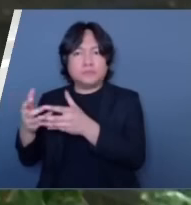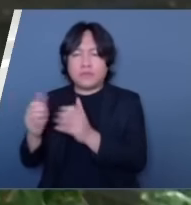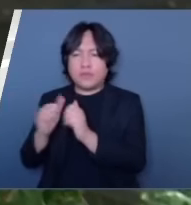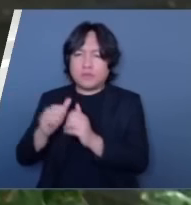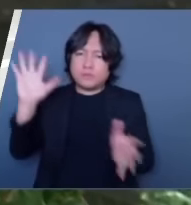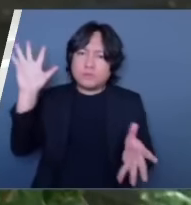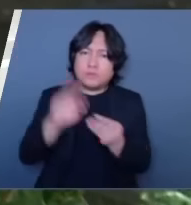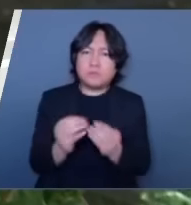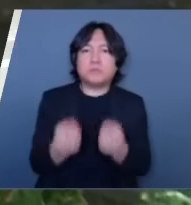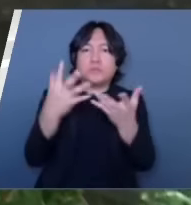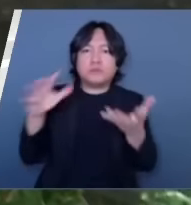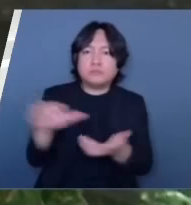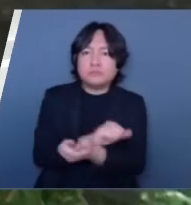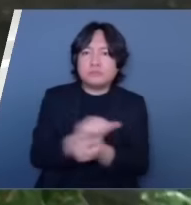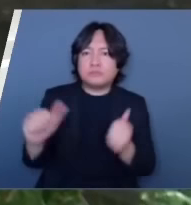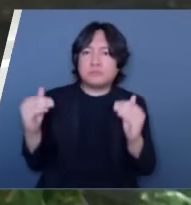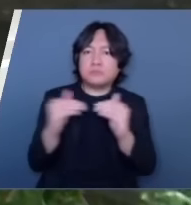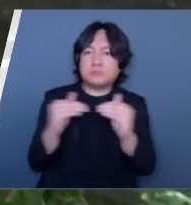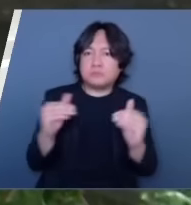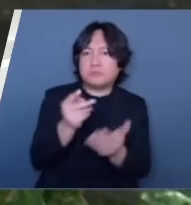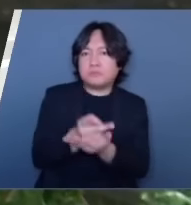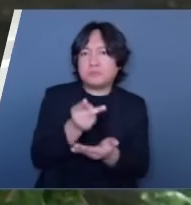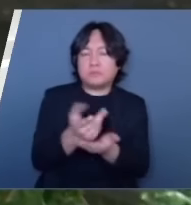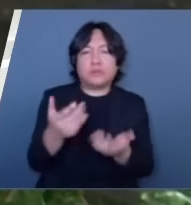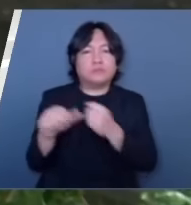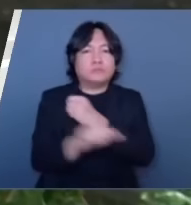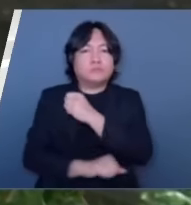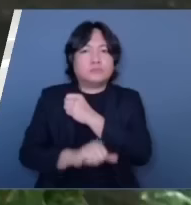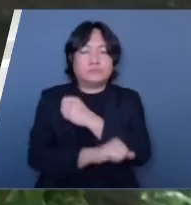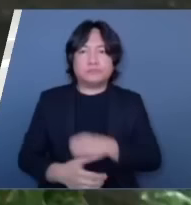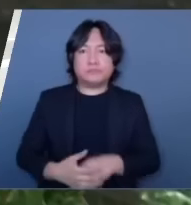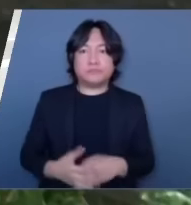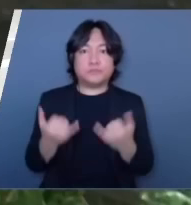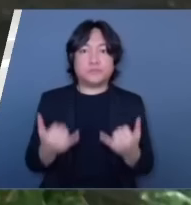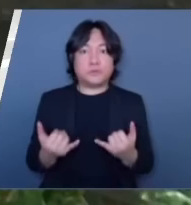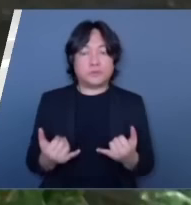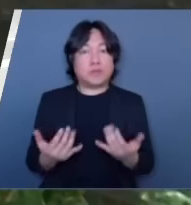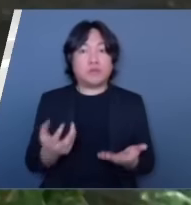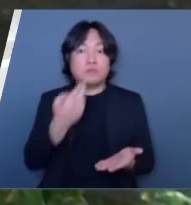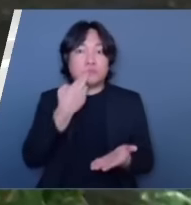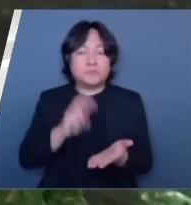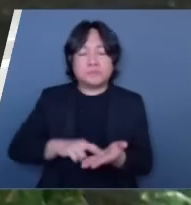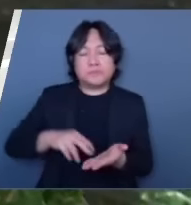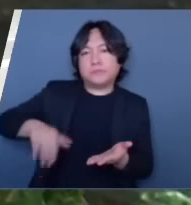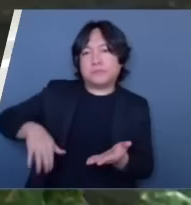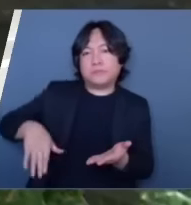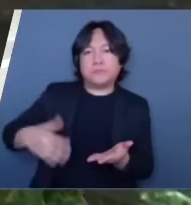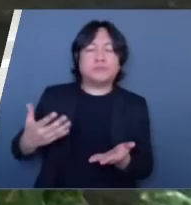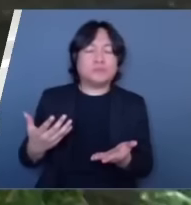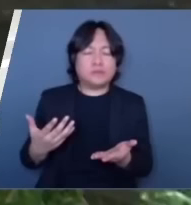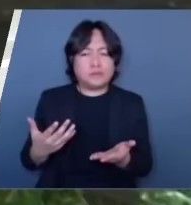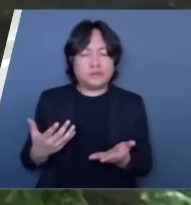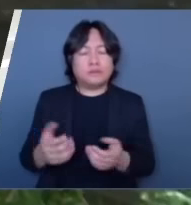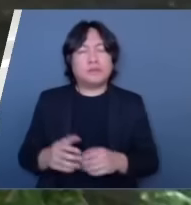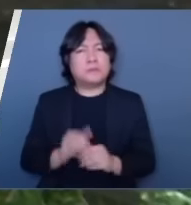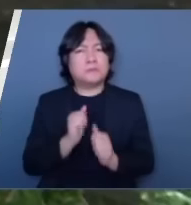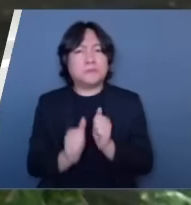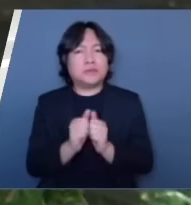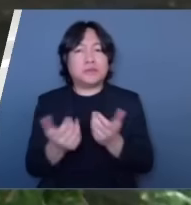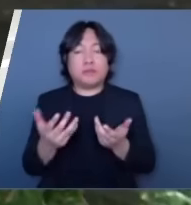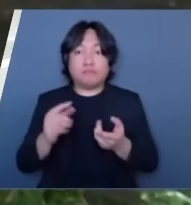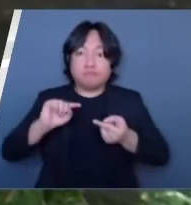bagyong Nika dito nga sa probinsya ng Aurora. Pero sa ngayon, walang reported o naiulat na casualty, ibig sabihin walang nasaktan